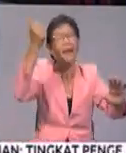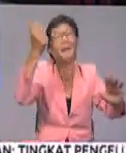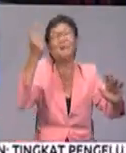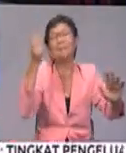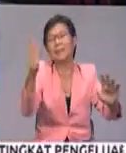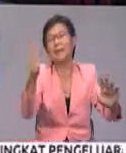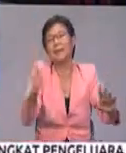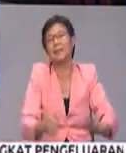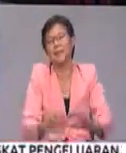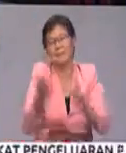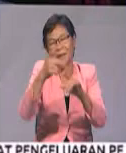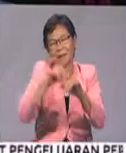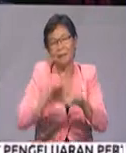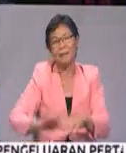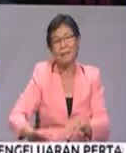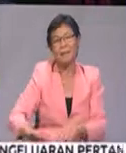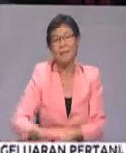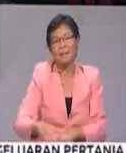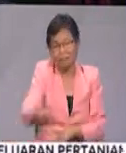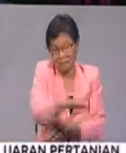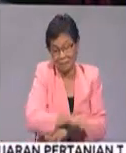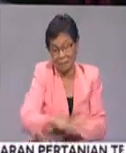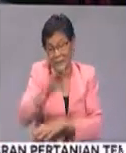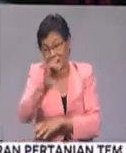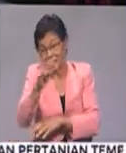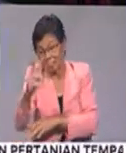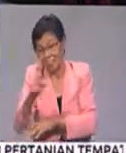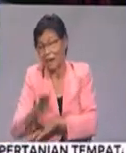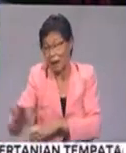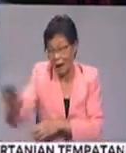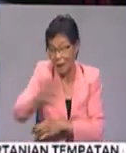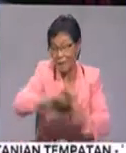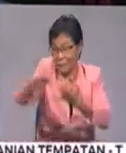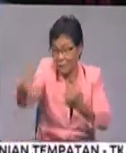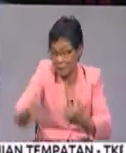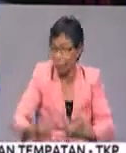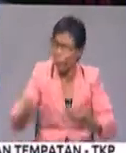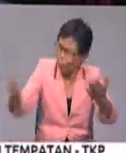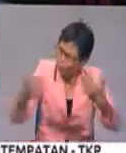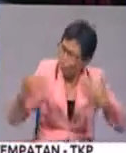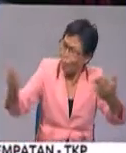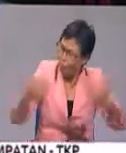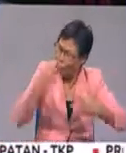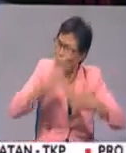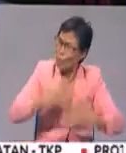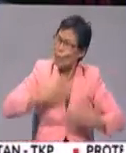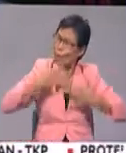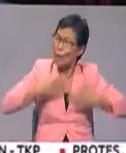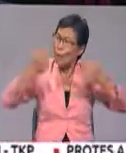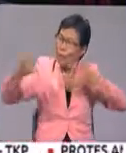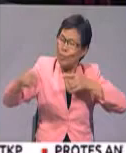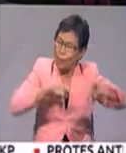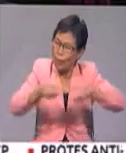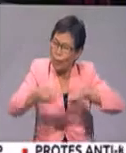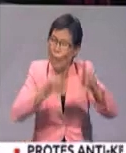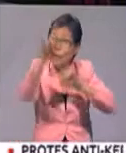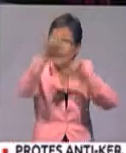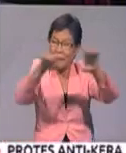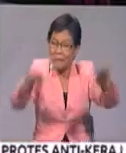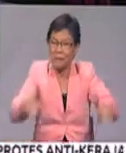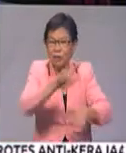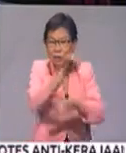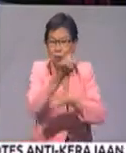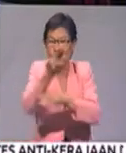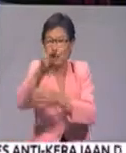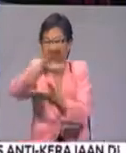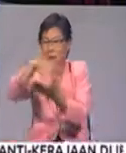kasih. Dan kepada mereka yang berada di sekitar Seri Kembangan, anda dijemput datang beramai-ramai memeriahkan lagi pertandingan akhir bintang kecil Zon